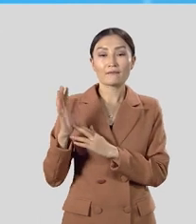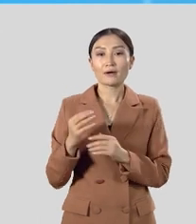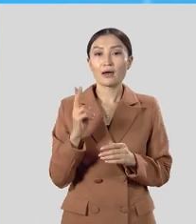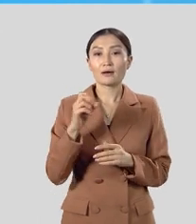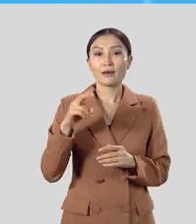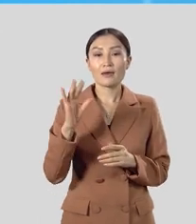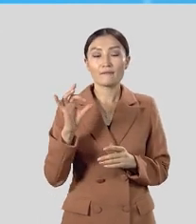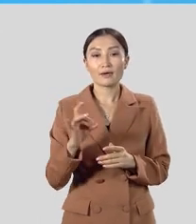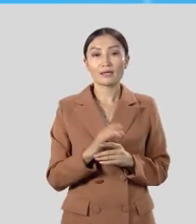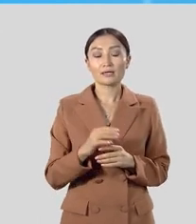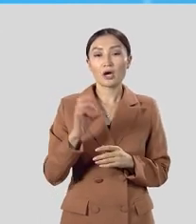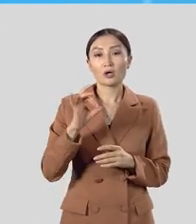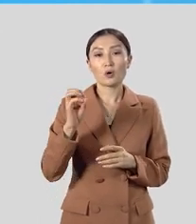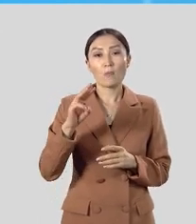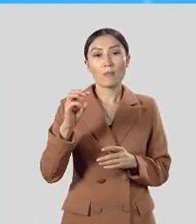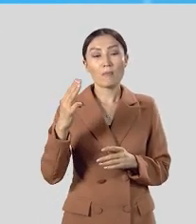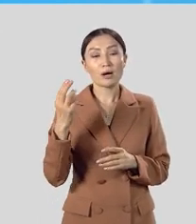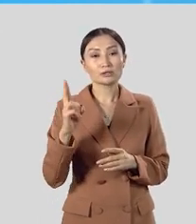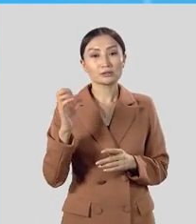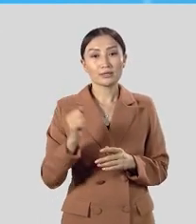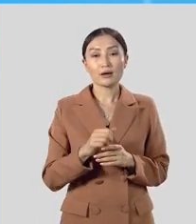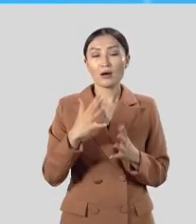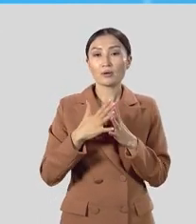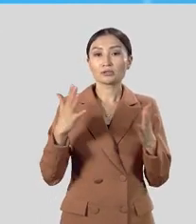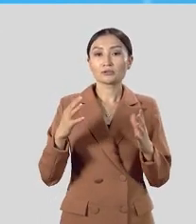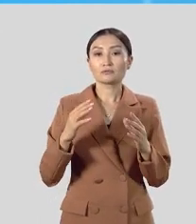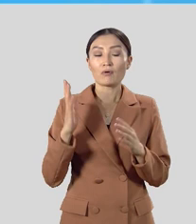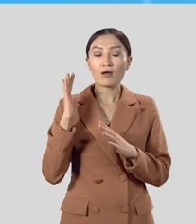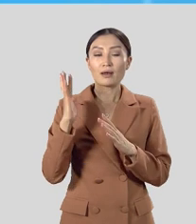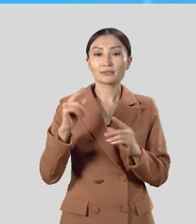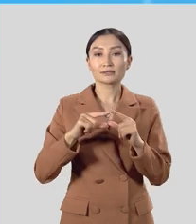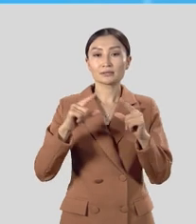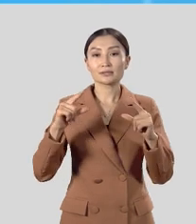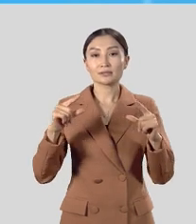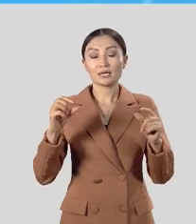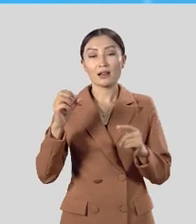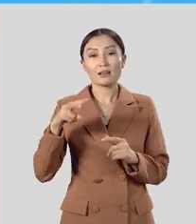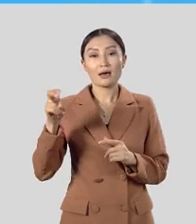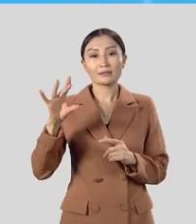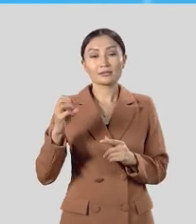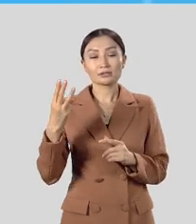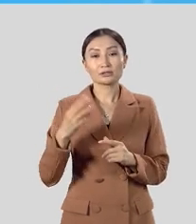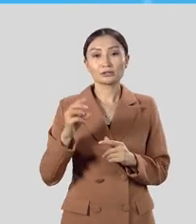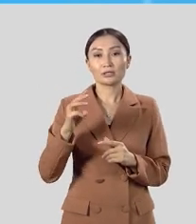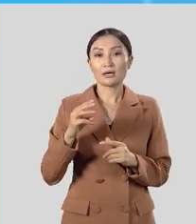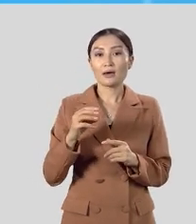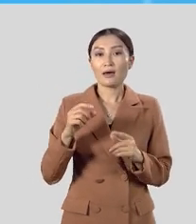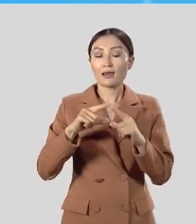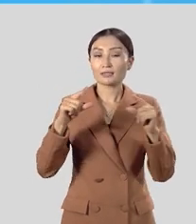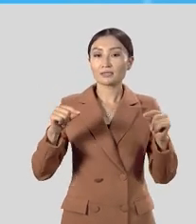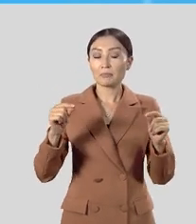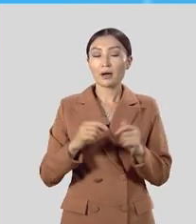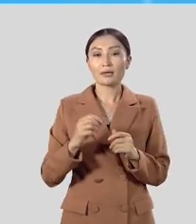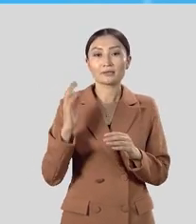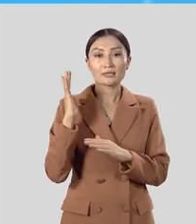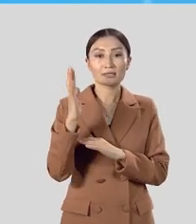клевер, тимофеевка, ромашка. Большинство лесных трав умеренного пояса – это ландыш, медуница, листопадные деревья